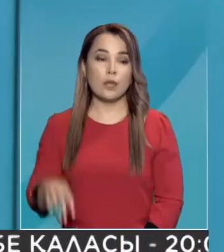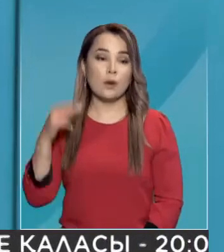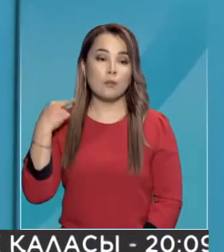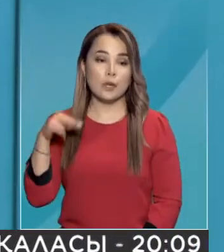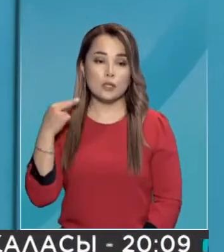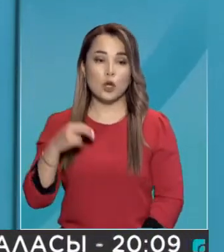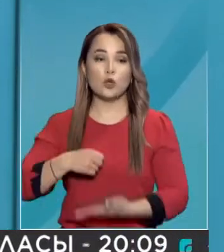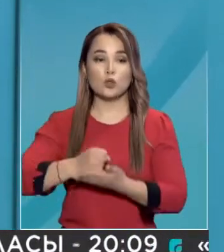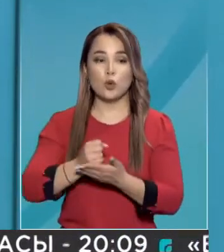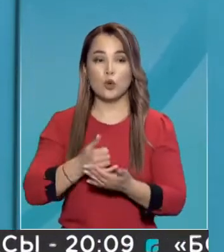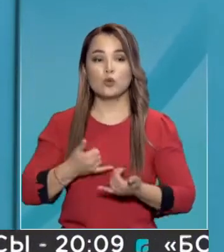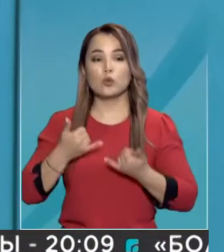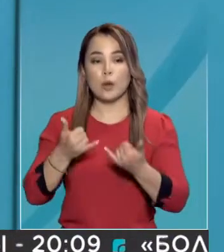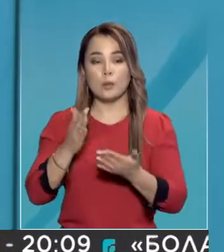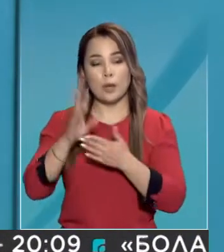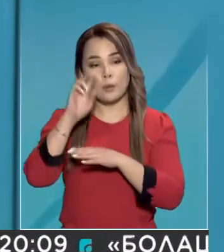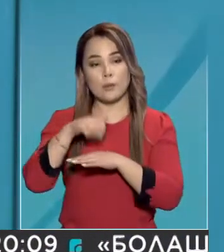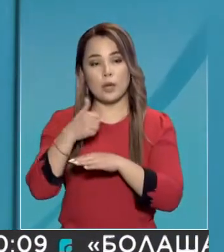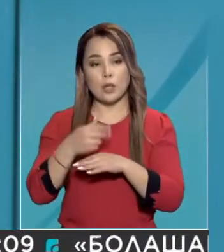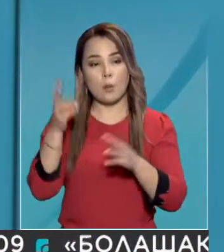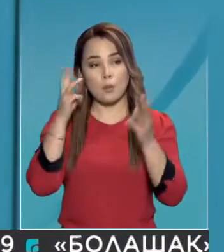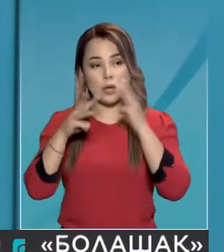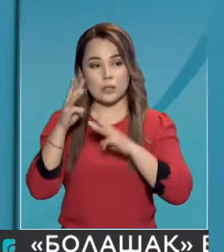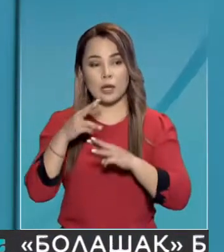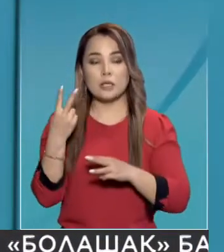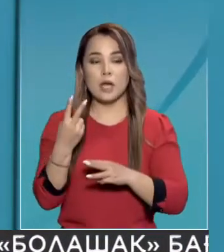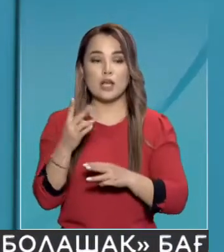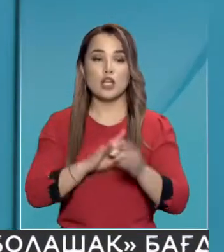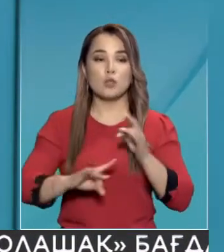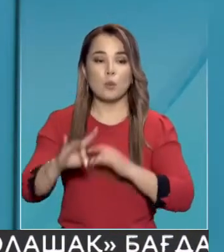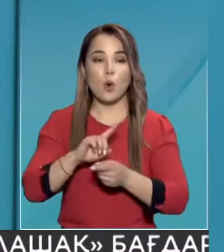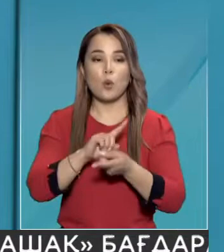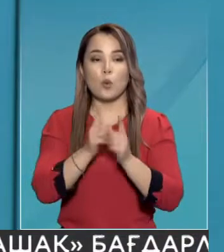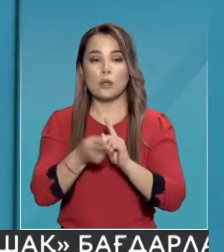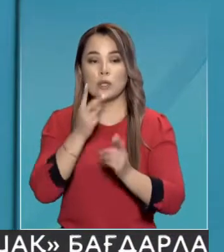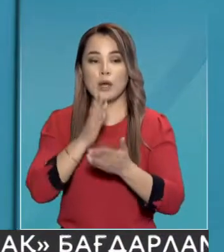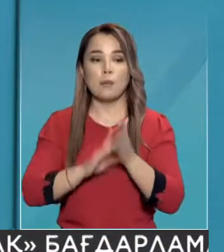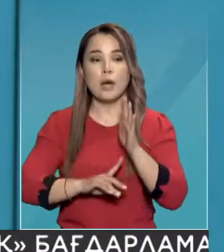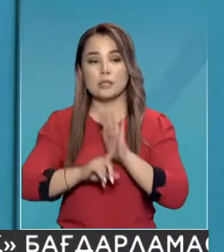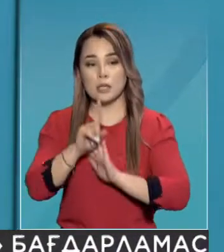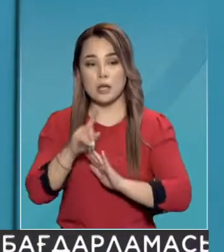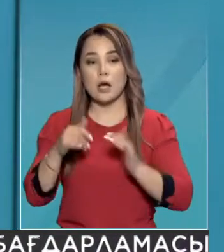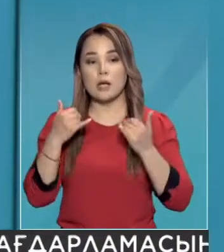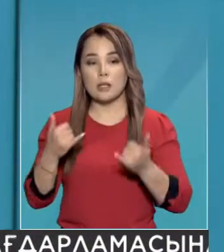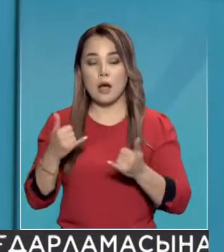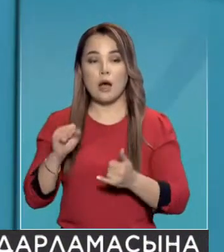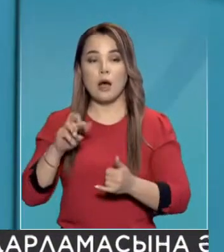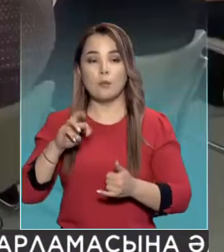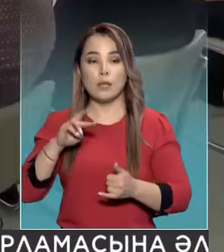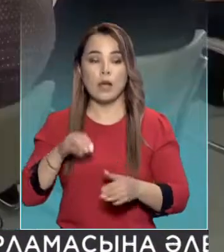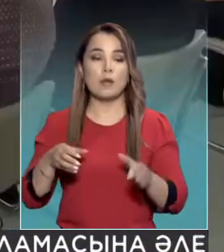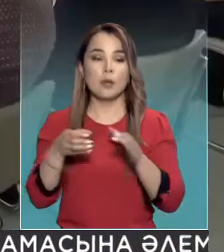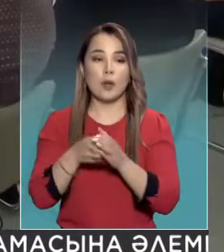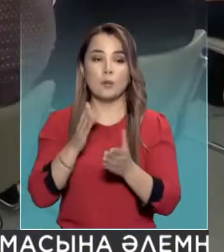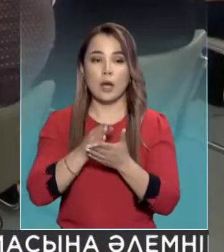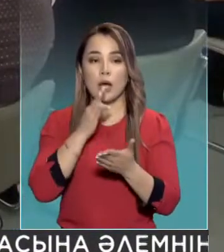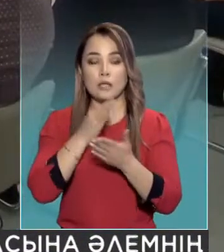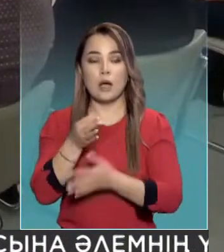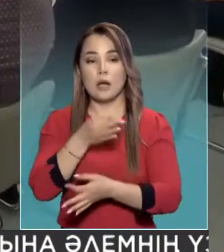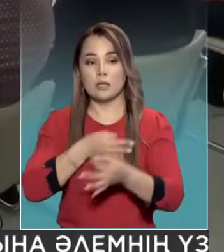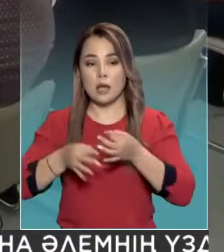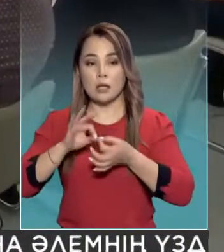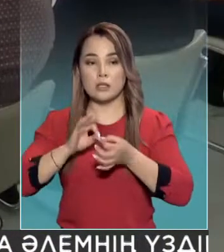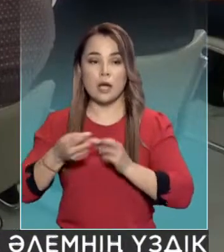президент тұжырымдамасында ұсынылған мемлекеттік модельдің екінші республикаға көшуі басталып кетті. Бүгін Аманат партиясының ашық талқылау